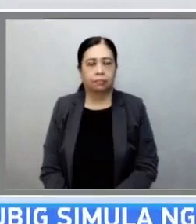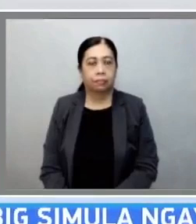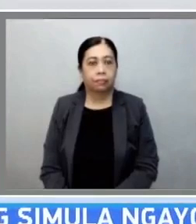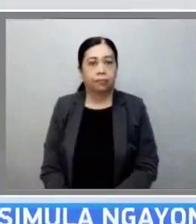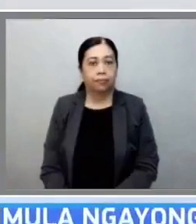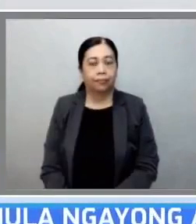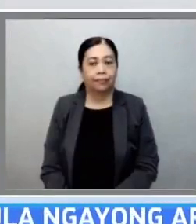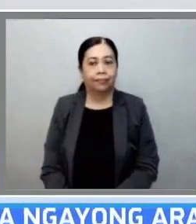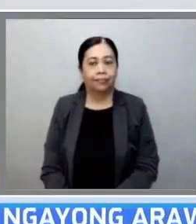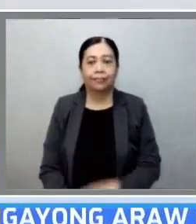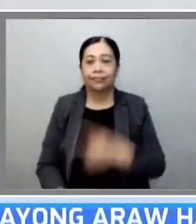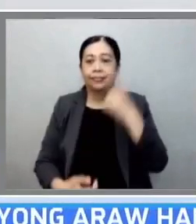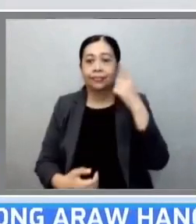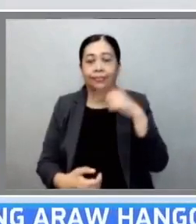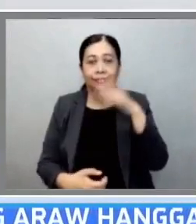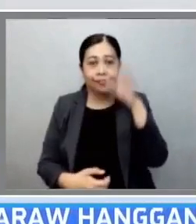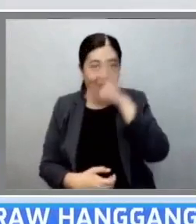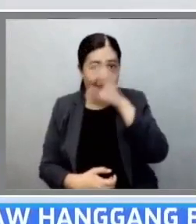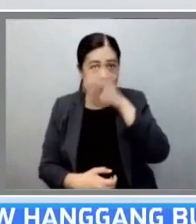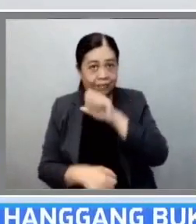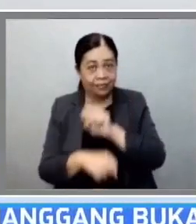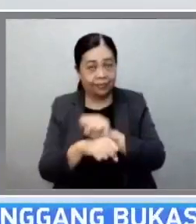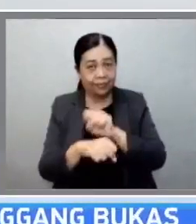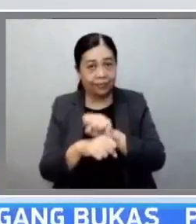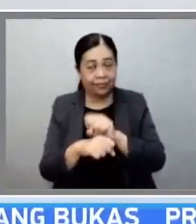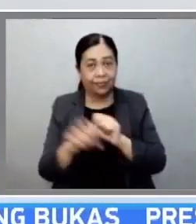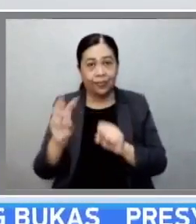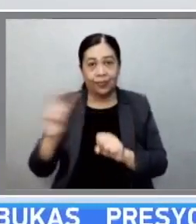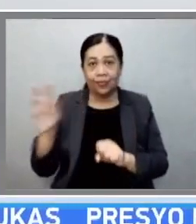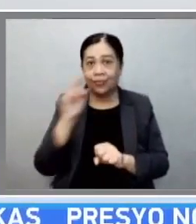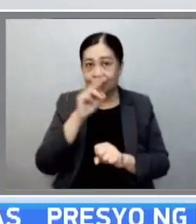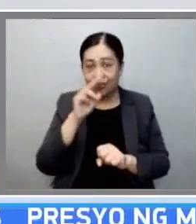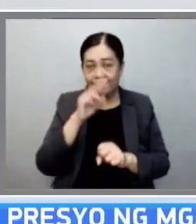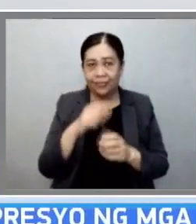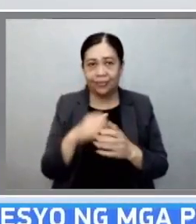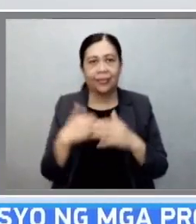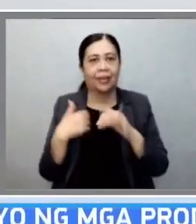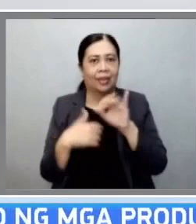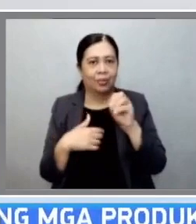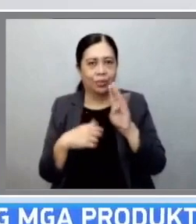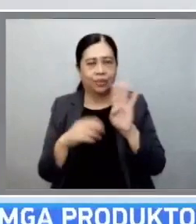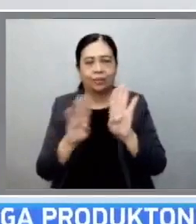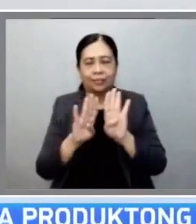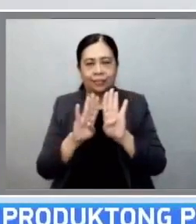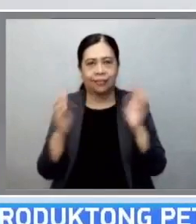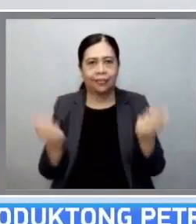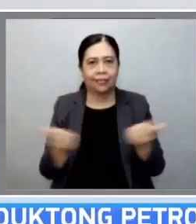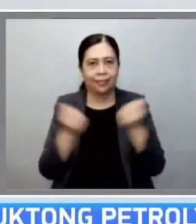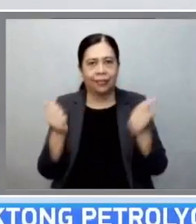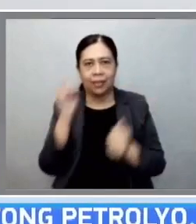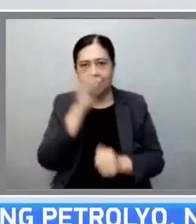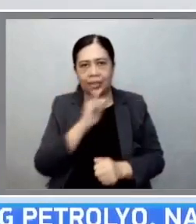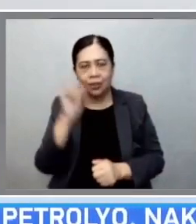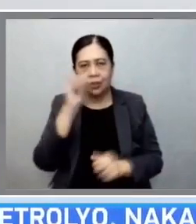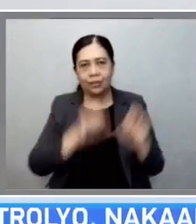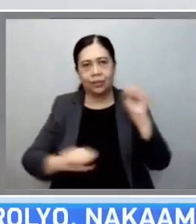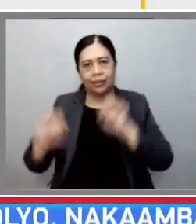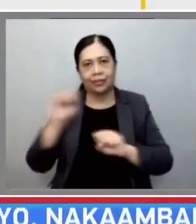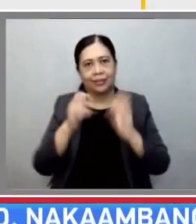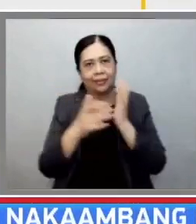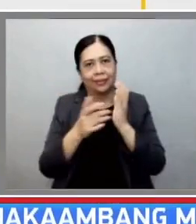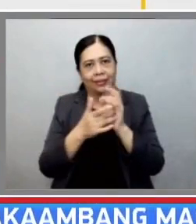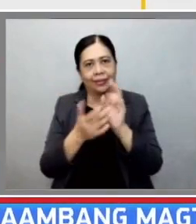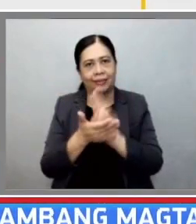Para po sa mga naghahanap dyan ng trabaho sa Western Visayas, may job openings po ang Iloilo Science and Technology University. Pwede